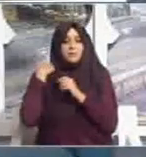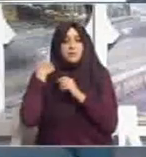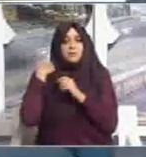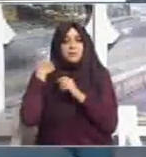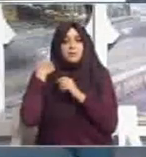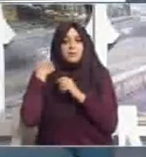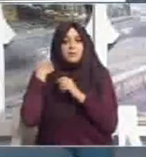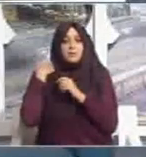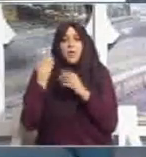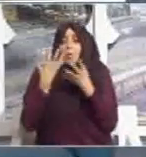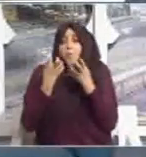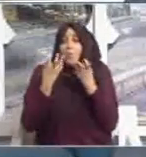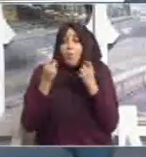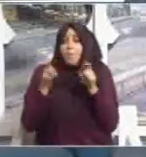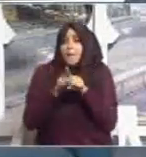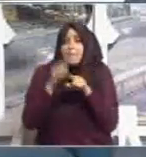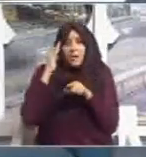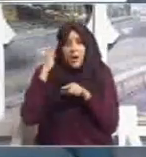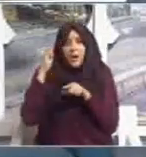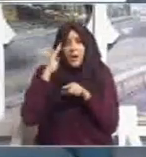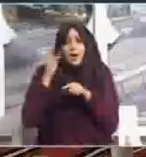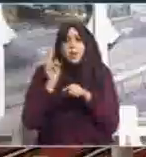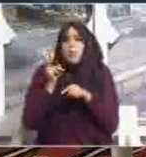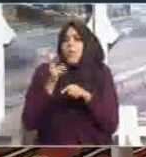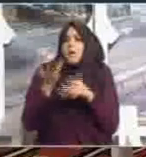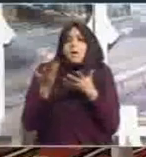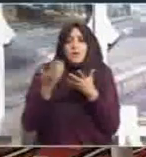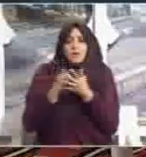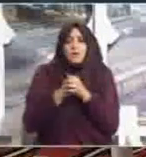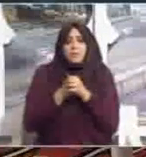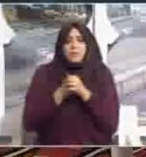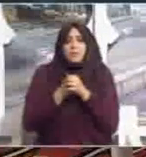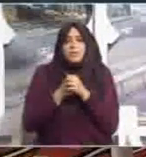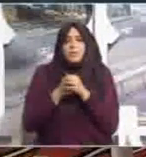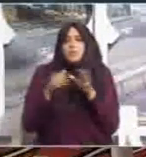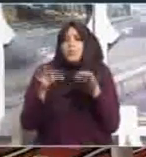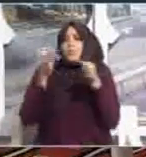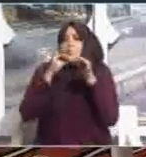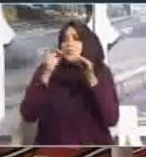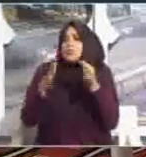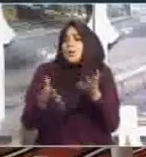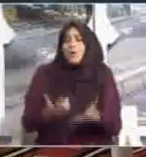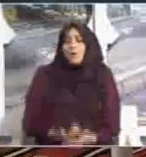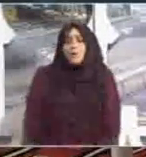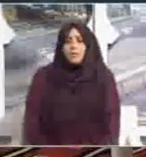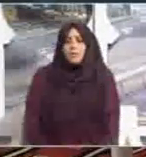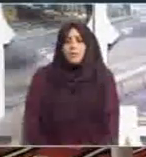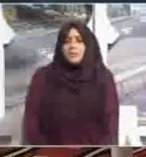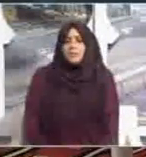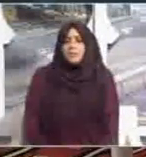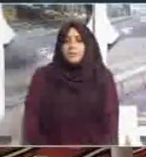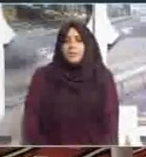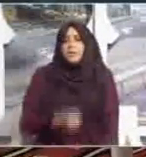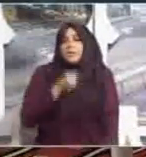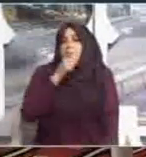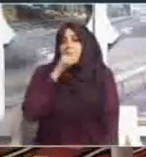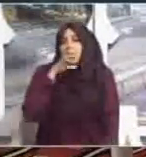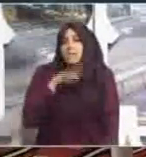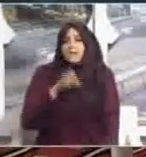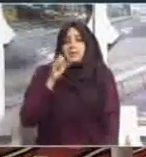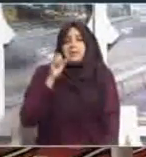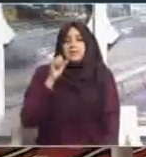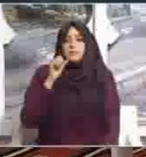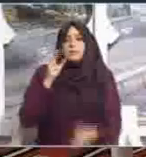الكثير من صحيح. لماذا لا يضعون حل هالمشكل هذا؟ هذا الان النبي صلى الله عليه وسلم يقول المسلمون